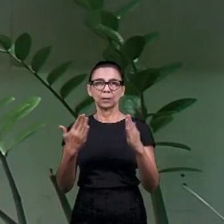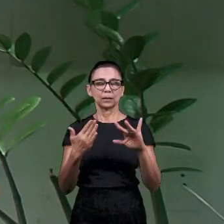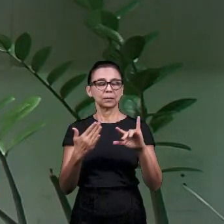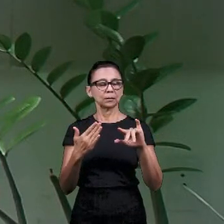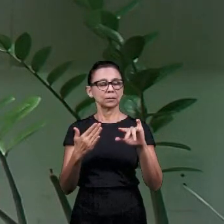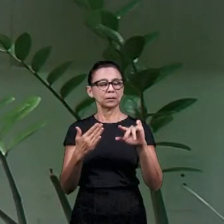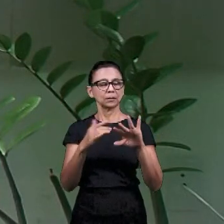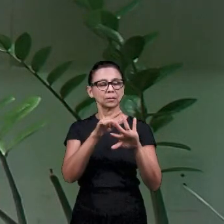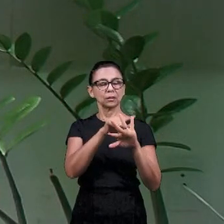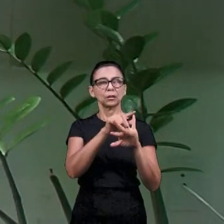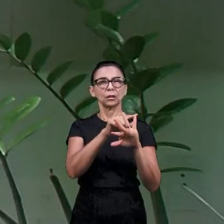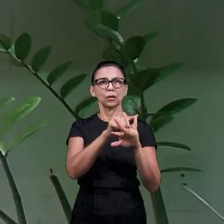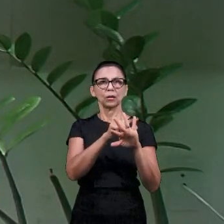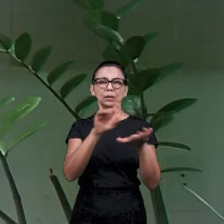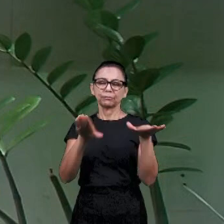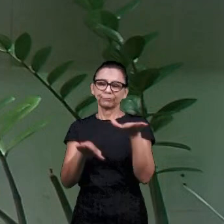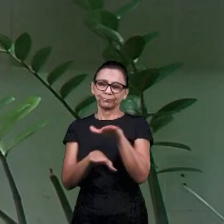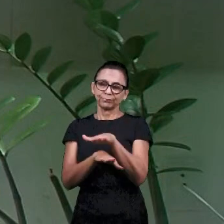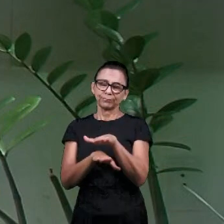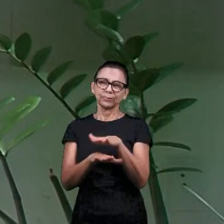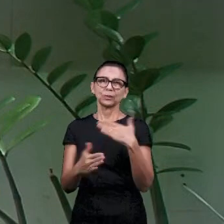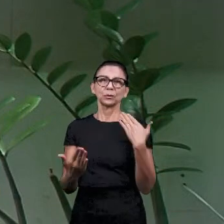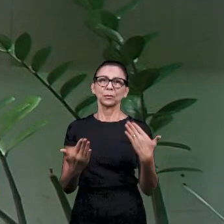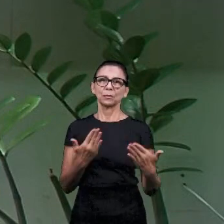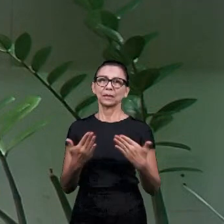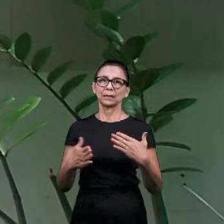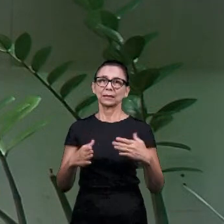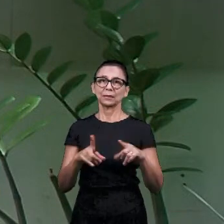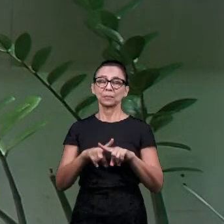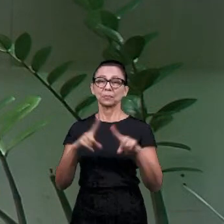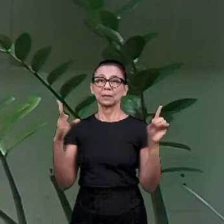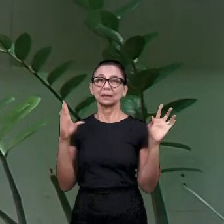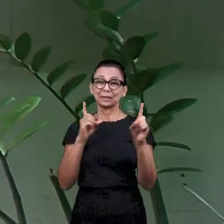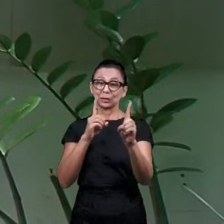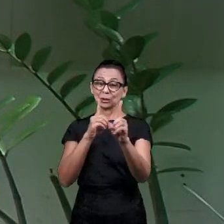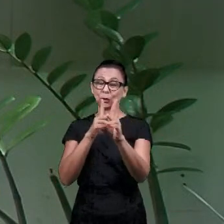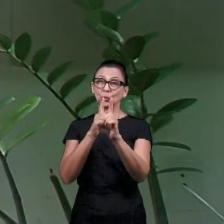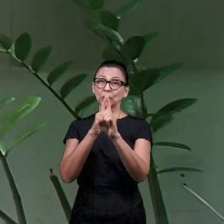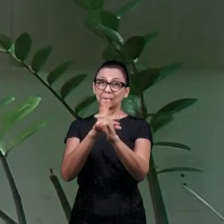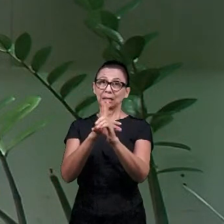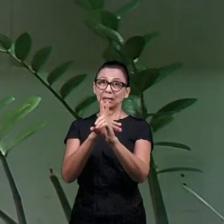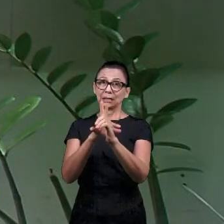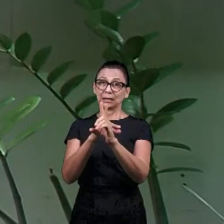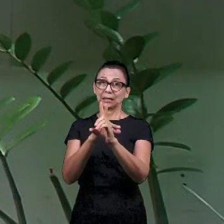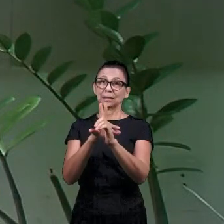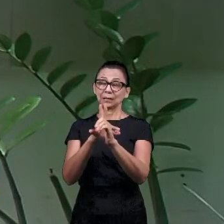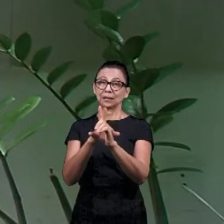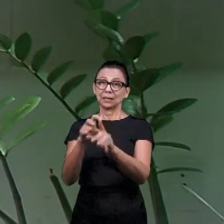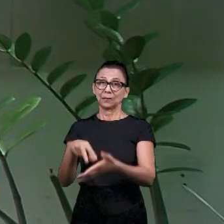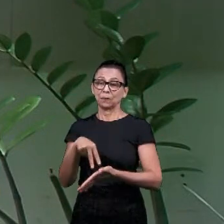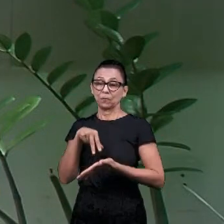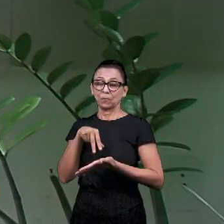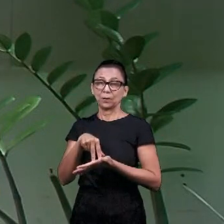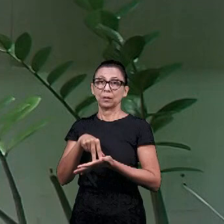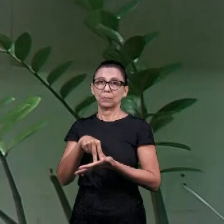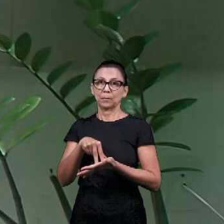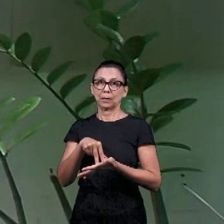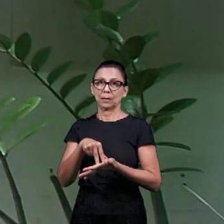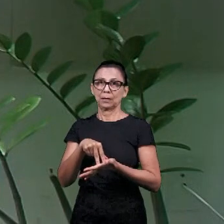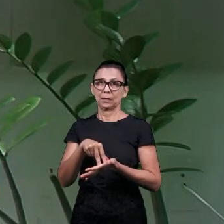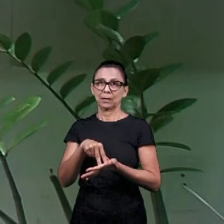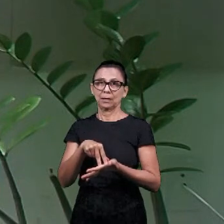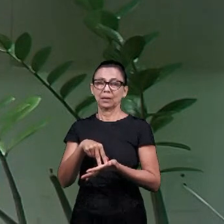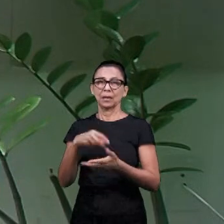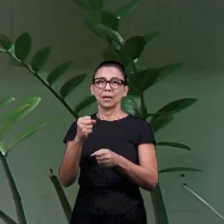doctrinateur, mais la doctrine, c'est celui qui maintient l'œuvre du Saint-Esprit. La doctrine est du Père. Donc, l'homme, il veut se